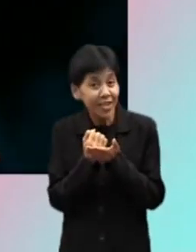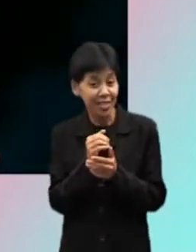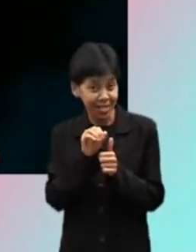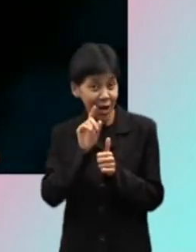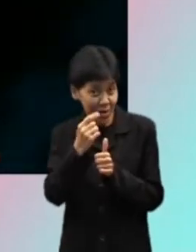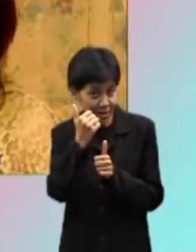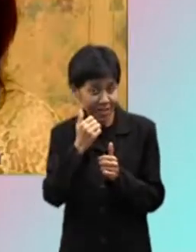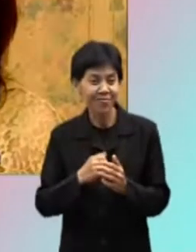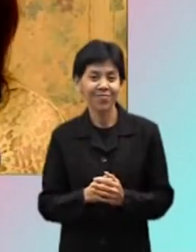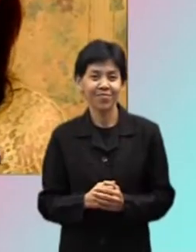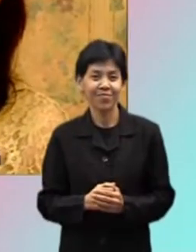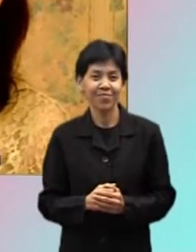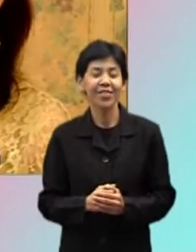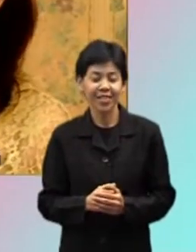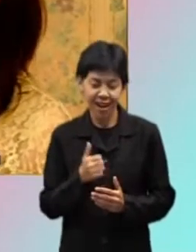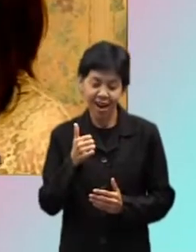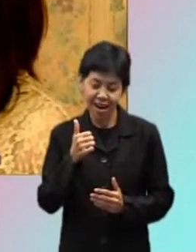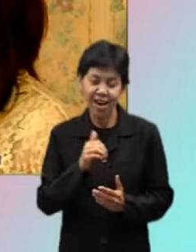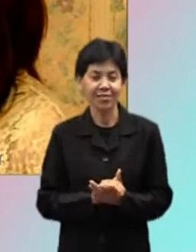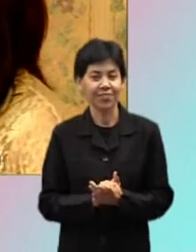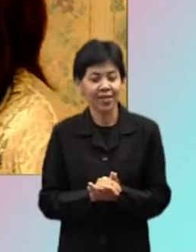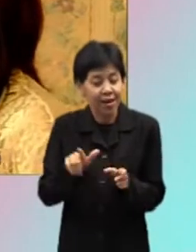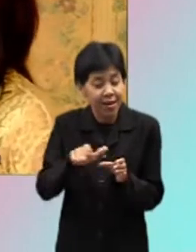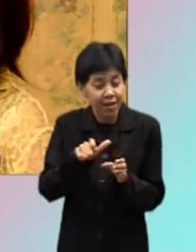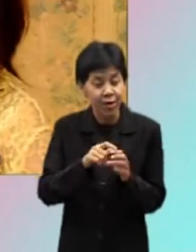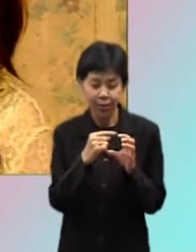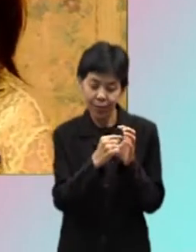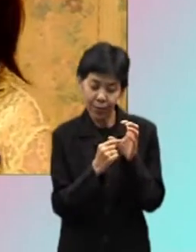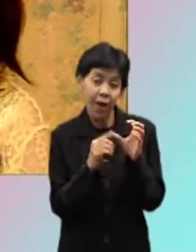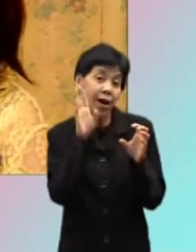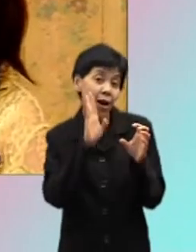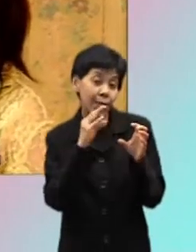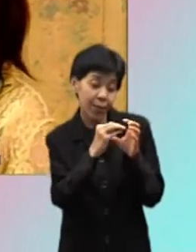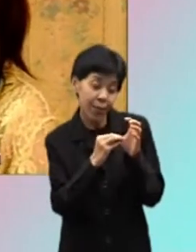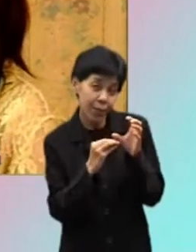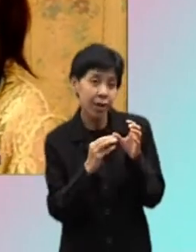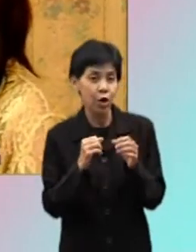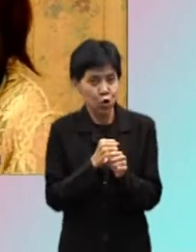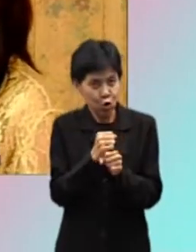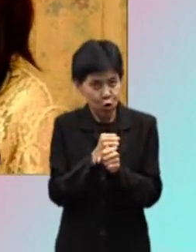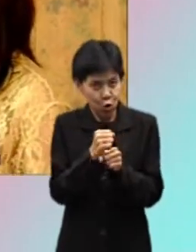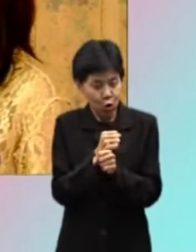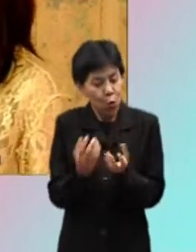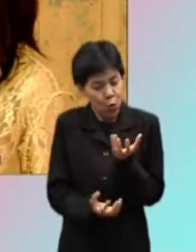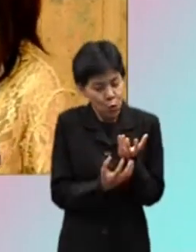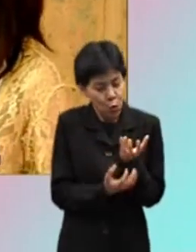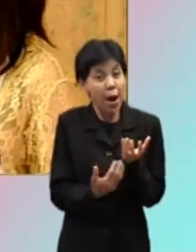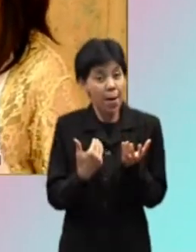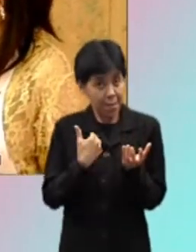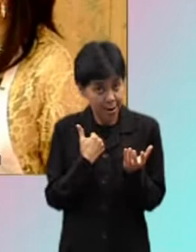ละครับ ค่ะสำหรับไอศกรีมมะตูมนะคะเราใช้นมสดที่เราต้มไว้น